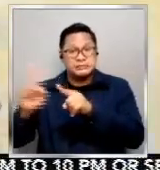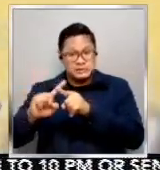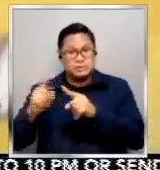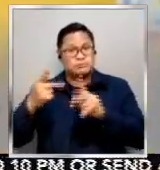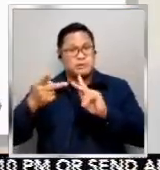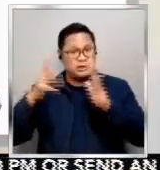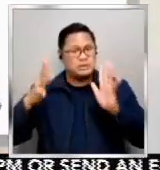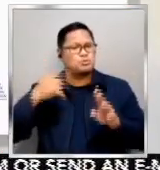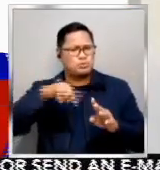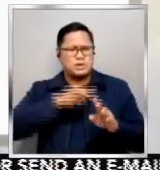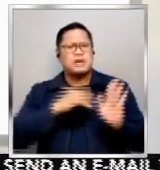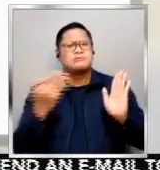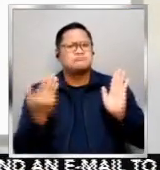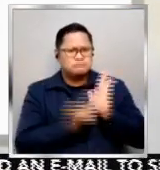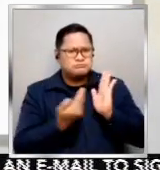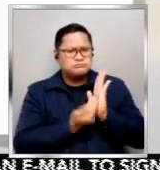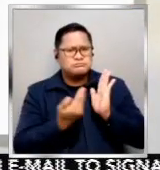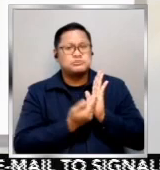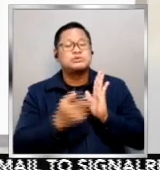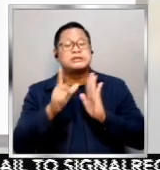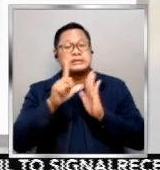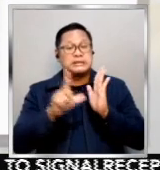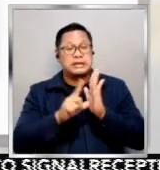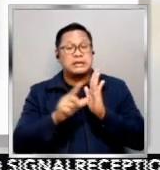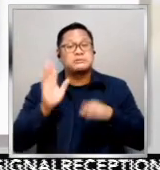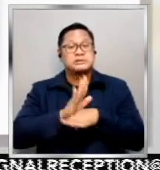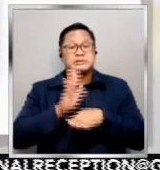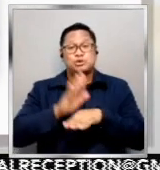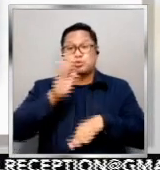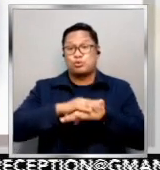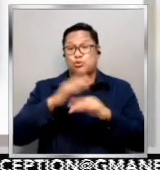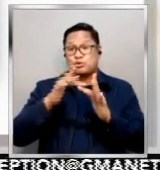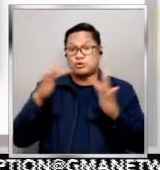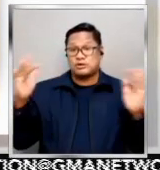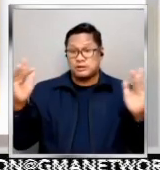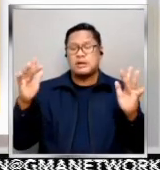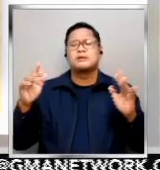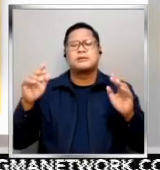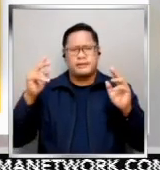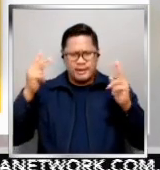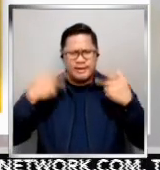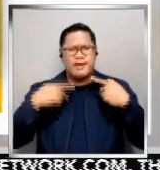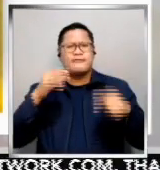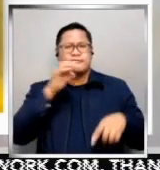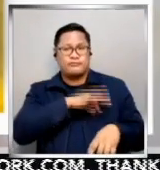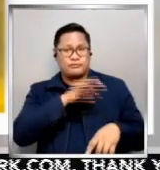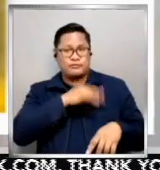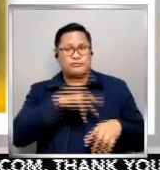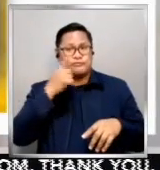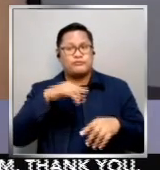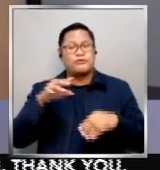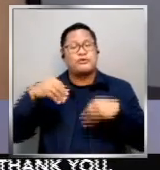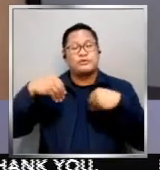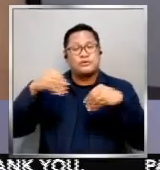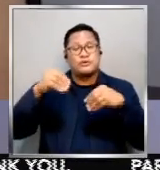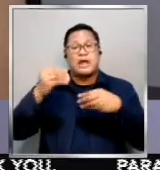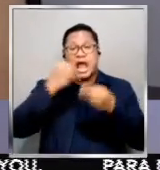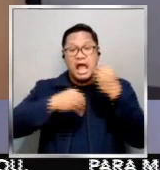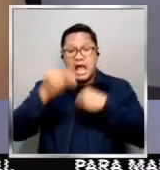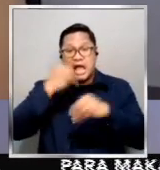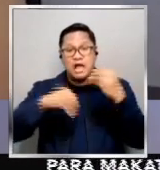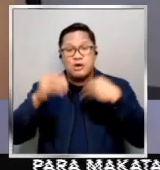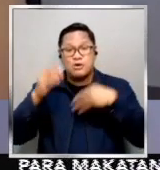business. Paliwanag niya, ang kukuha ng online franchise sa kanila, kikita ng komisyon sa mabebentang pagkain online. We're not